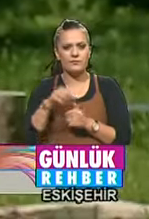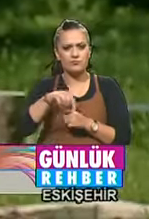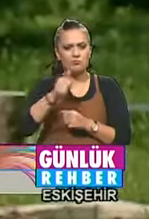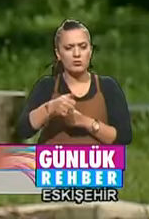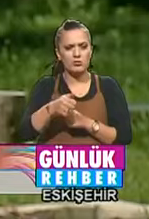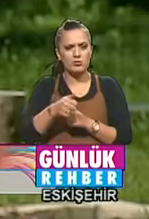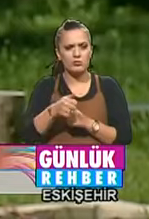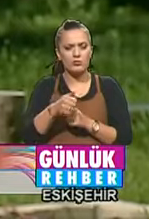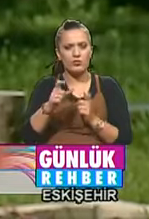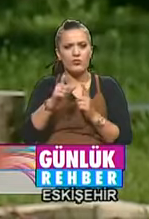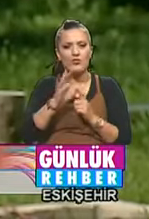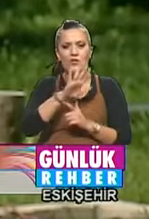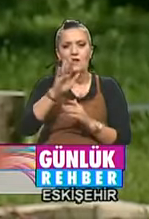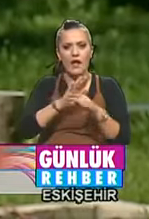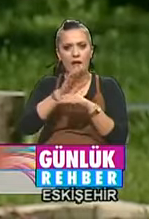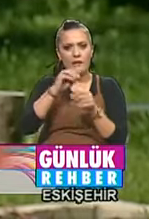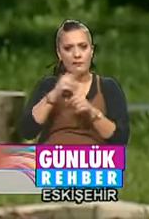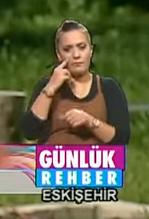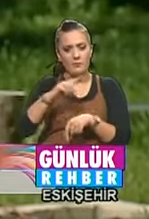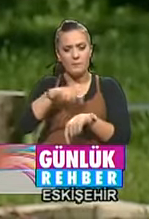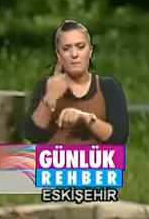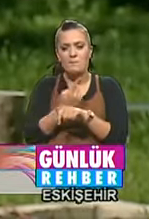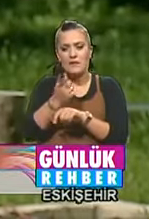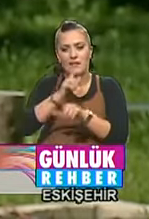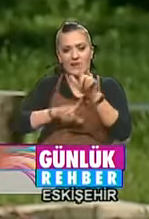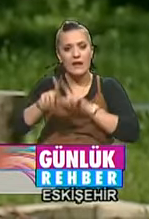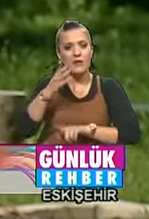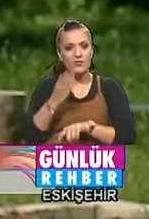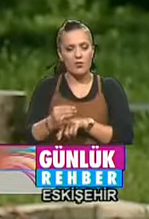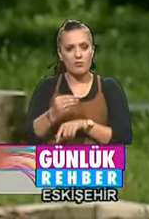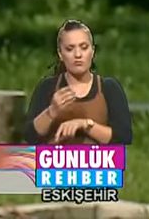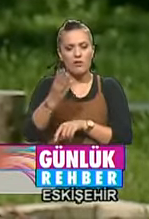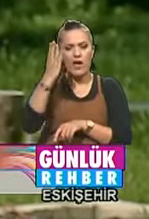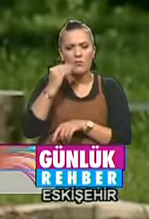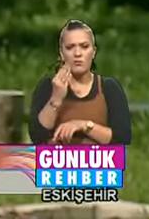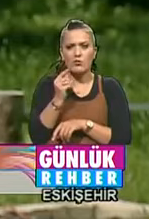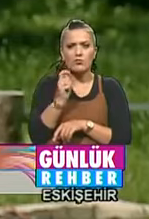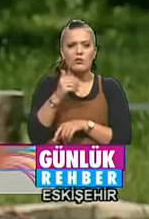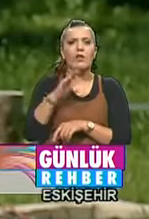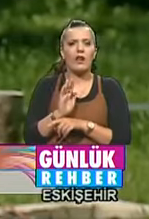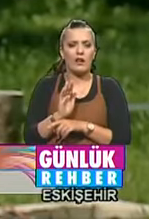Bugünkü sosyal hayatımıza baktığımızda bir şeylere ihtiyacımızın olduğunu fark etmek zor değildir.